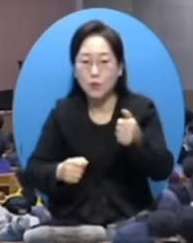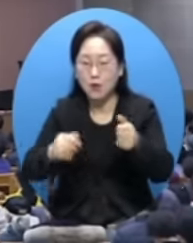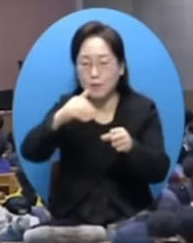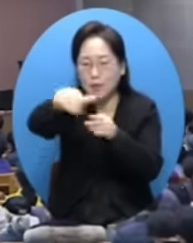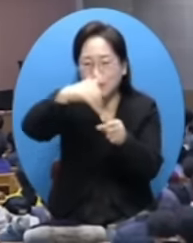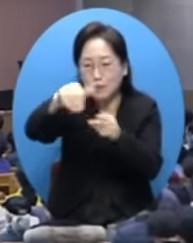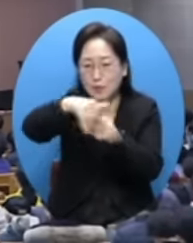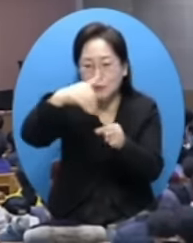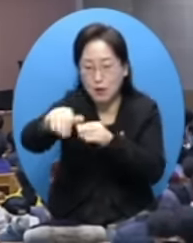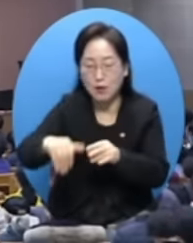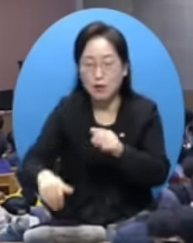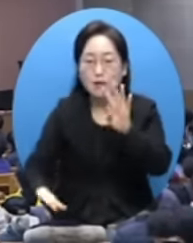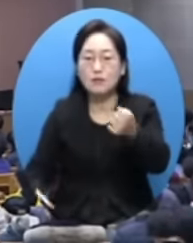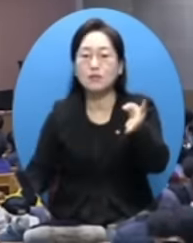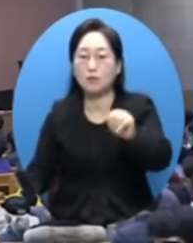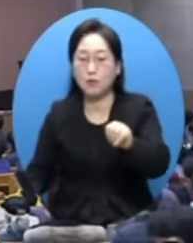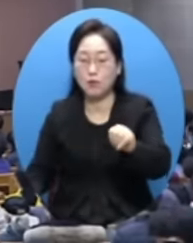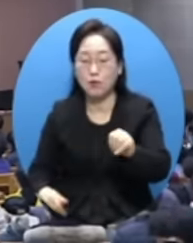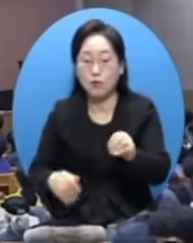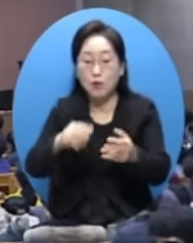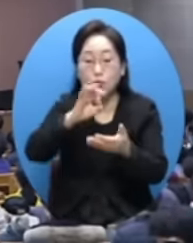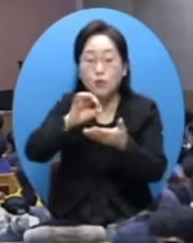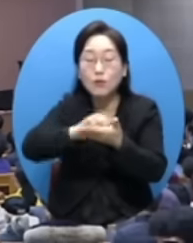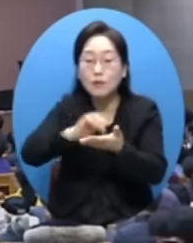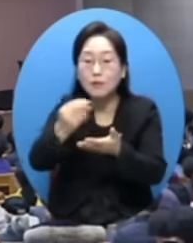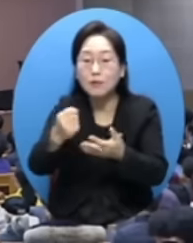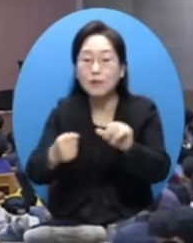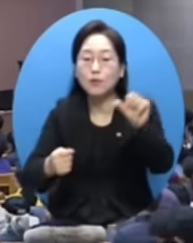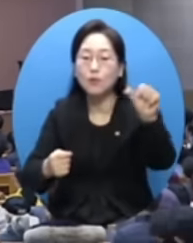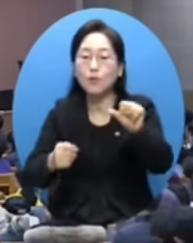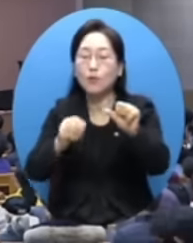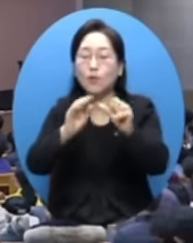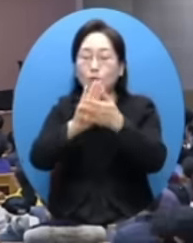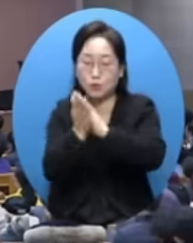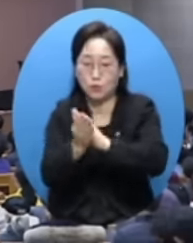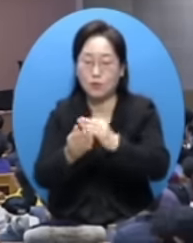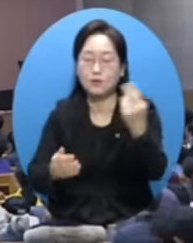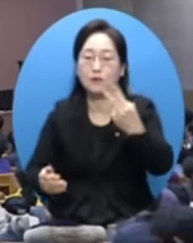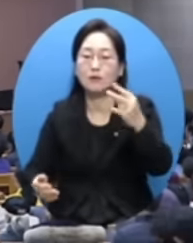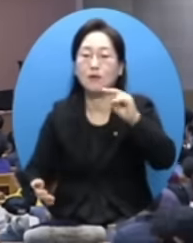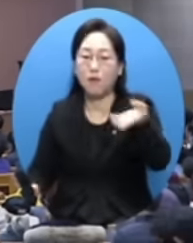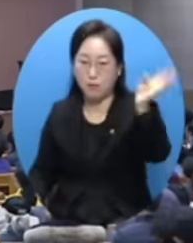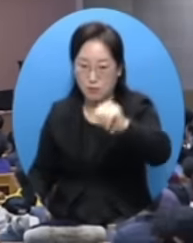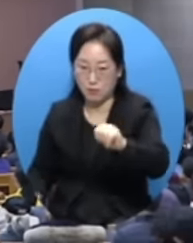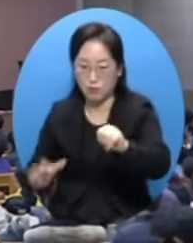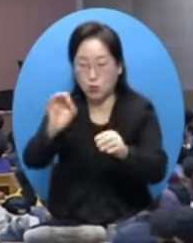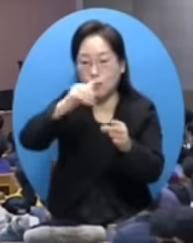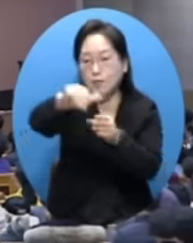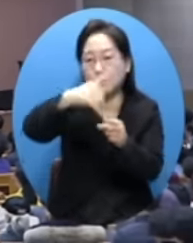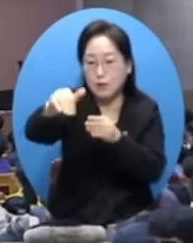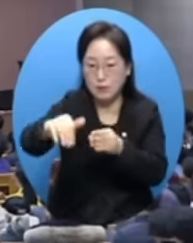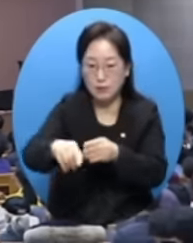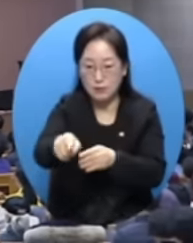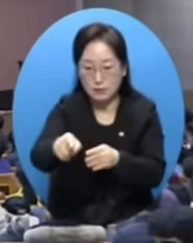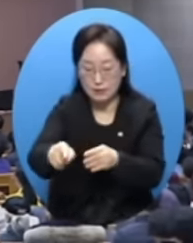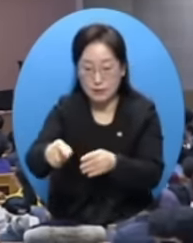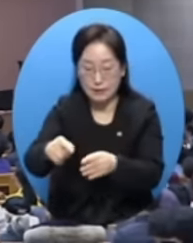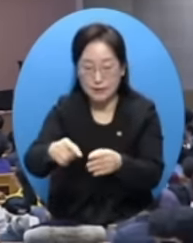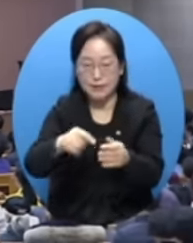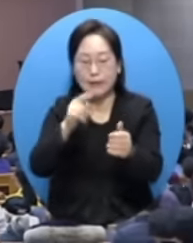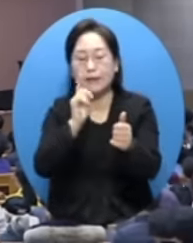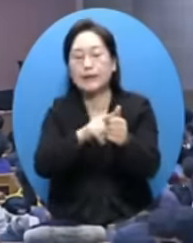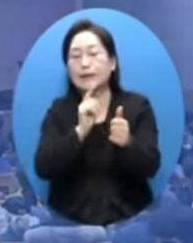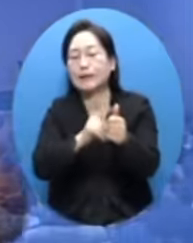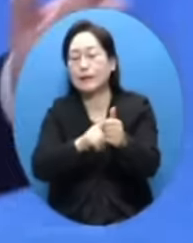달러 5조 2억이나 되는 돈을로 다 보낸 것입니다 그래서 사람들이 야이 사람이 드디어 걸렸구나